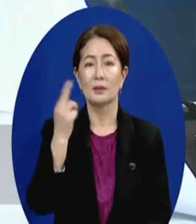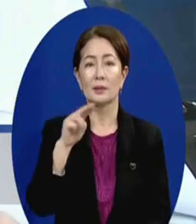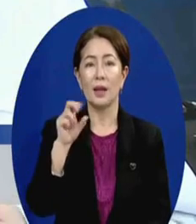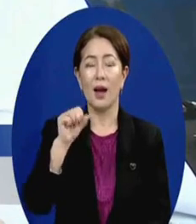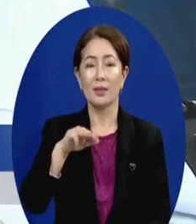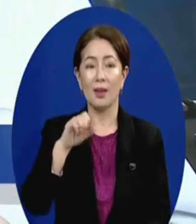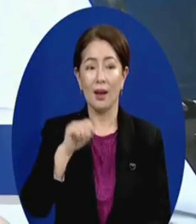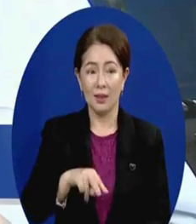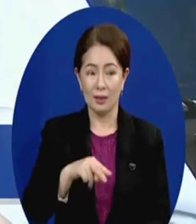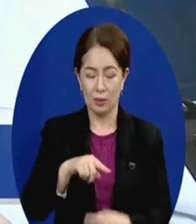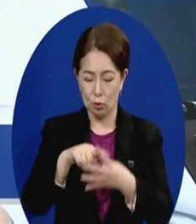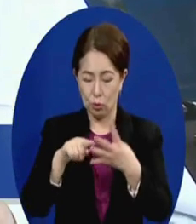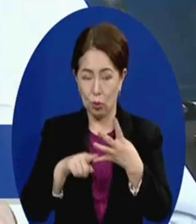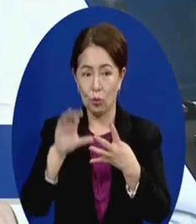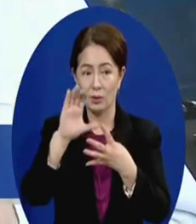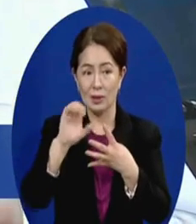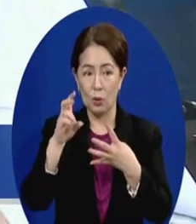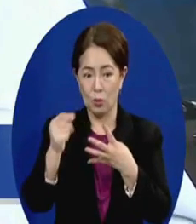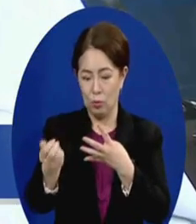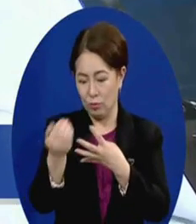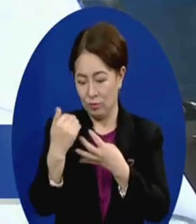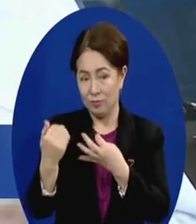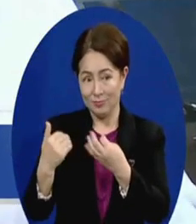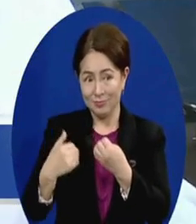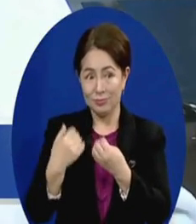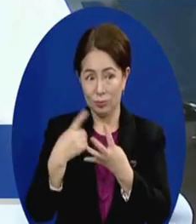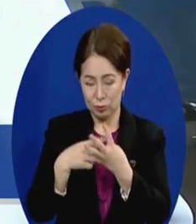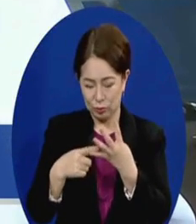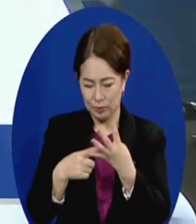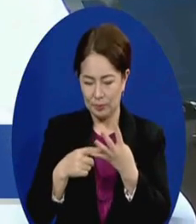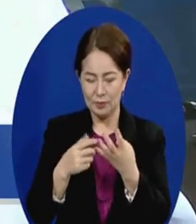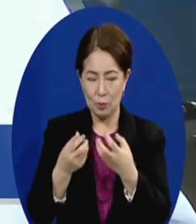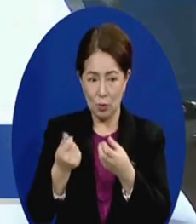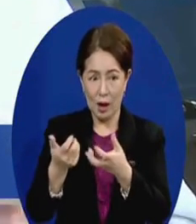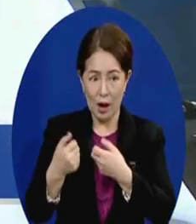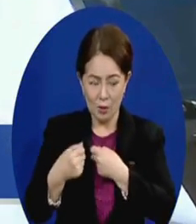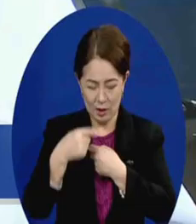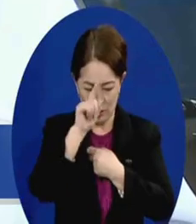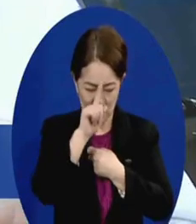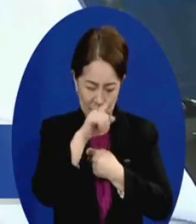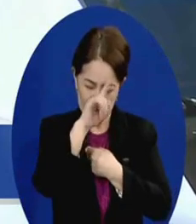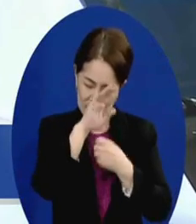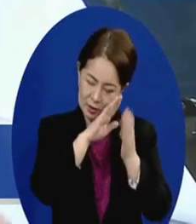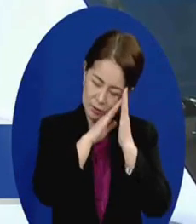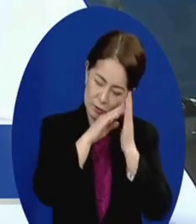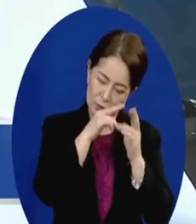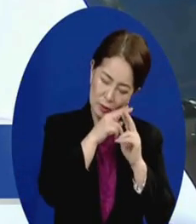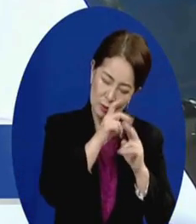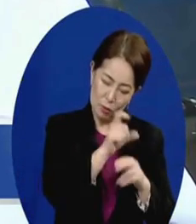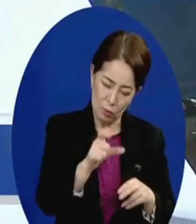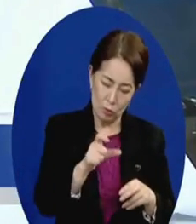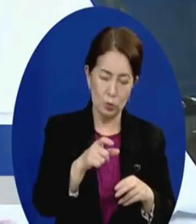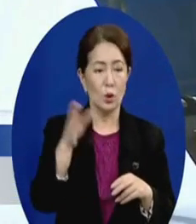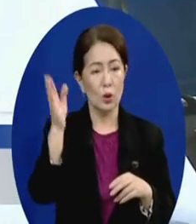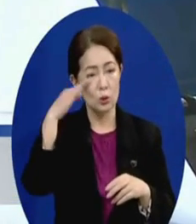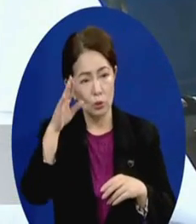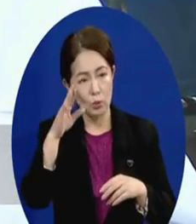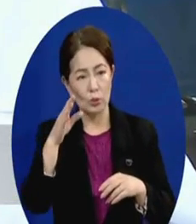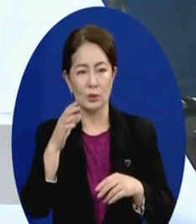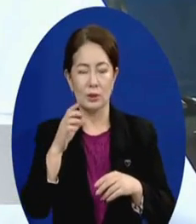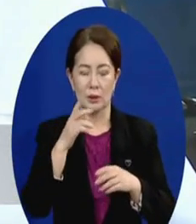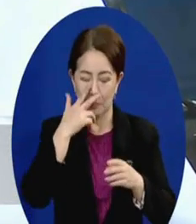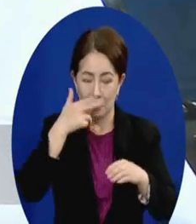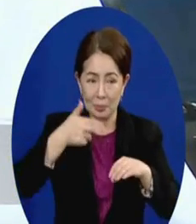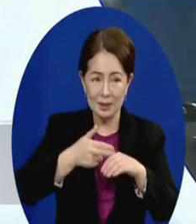Даатгалаас авч байгаа 4 төрлийн санхүүжилтийн мөнгөөрөө эмнэлэг төвтж байгаа хүмүүсээ дуудлагаан, шатхуунаа, хоолоон гэж